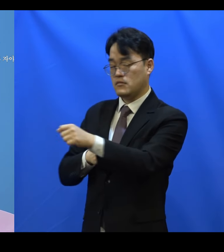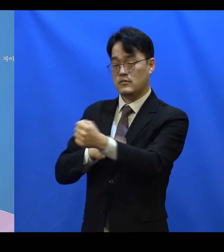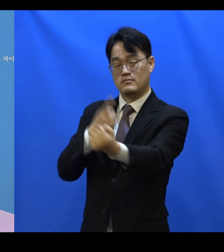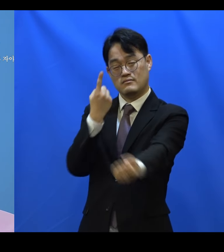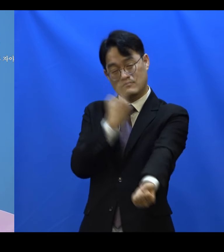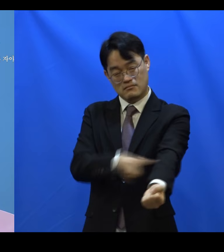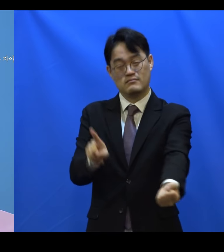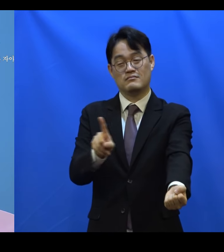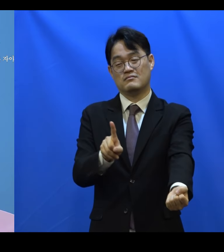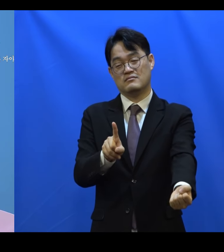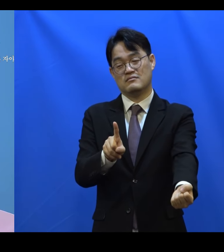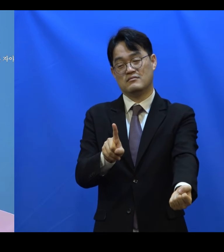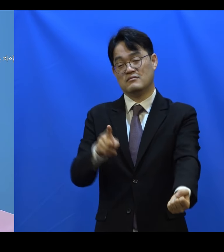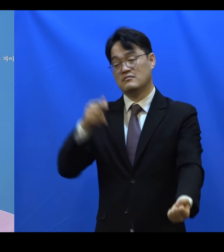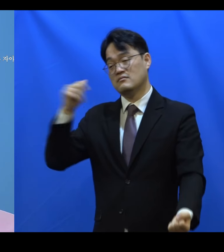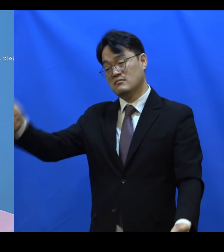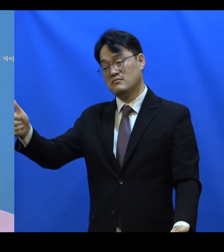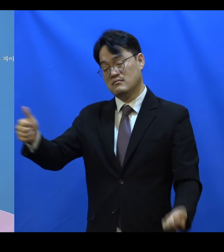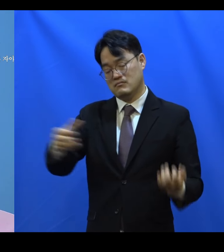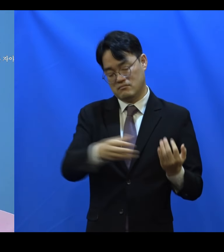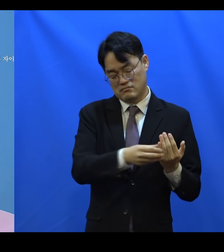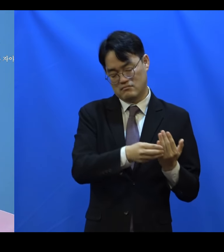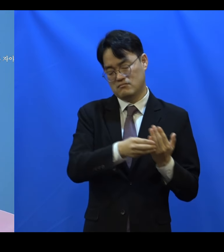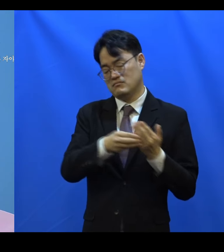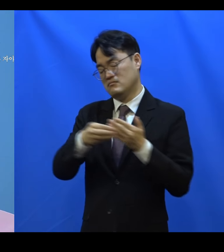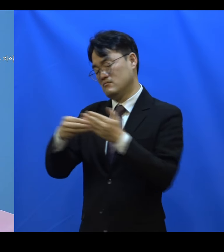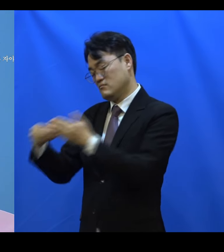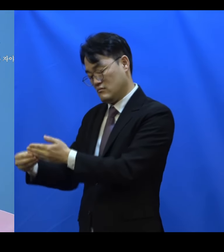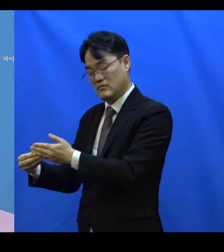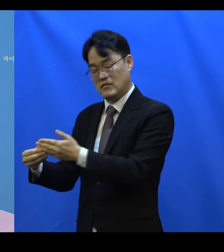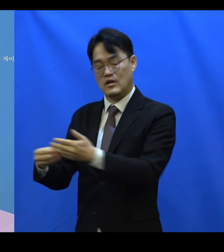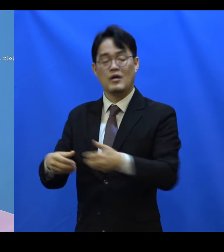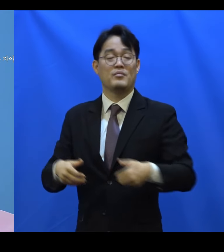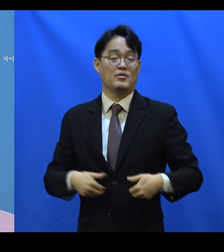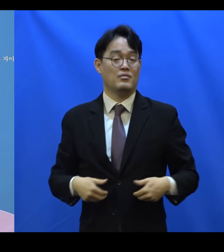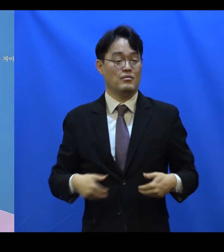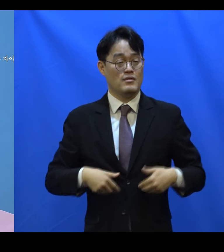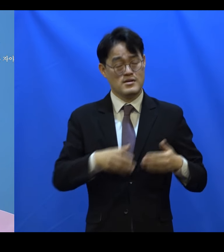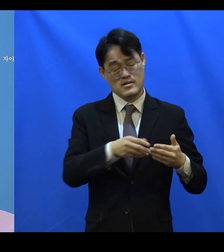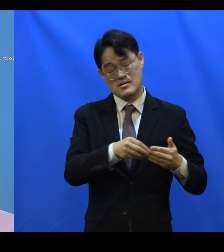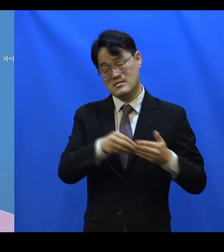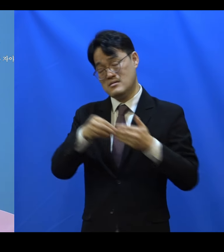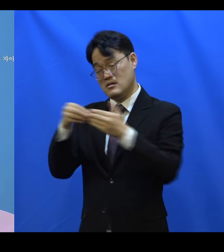하나님의 이끄심이 핵심이에요. 그가 우리를 이끌어 주심, 이게 은혜예요.